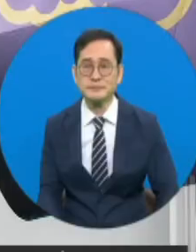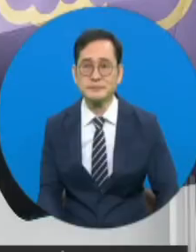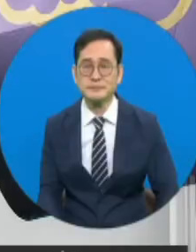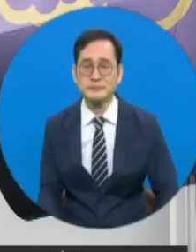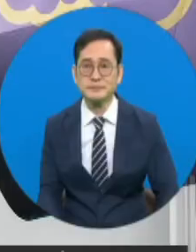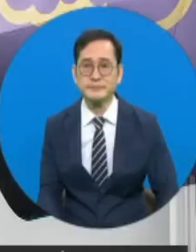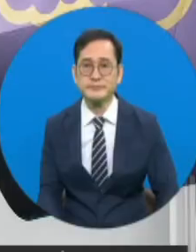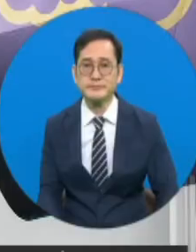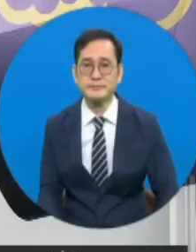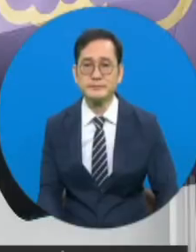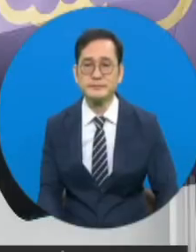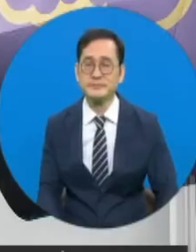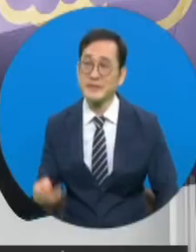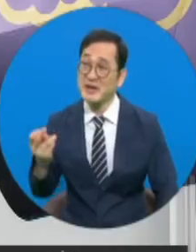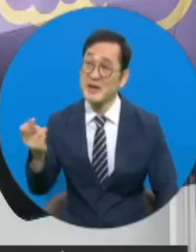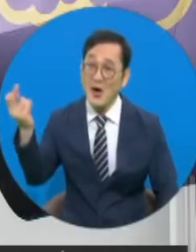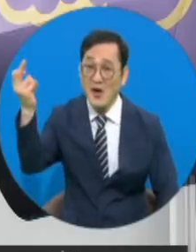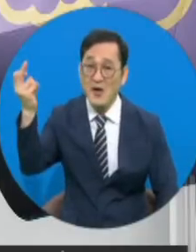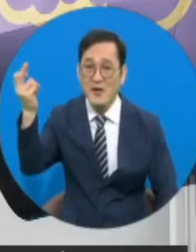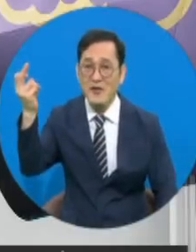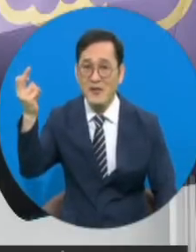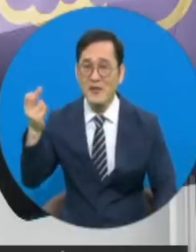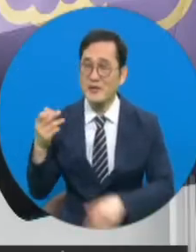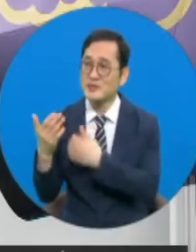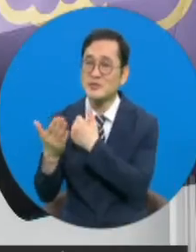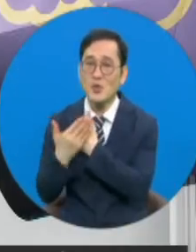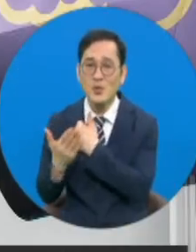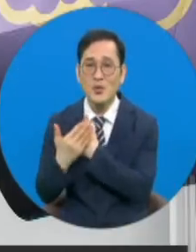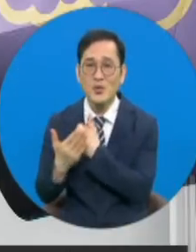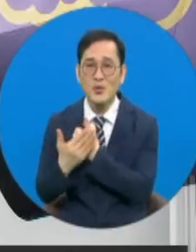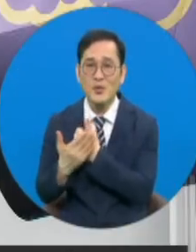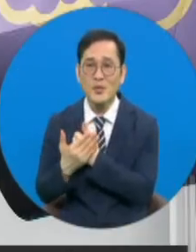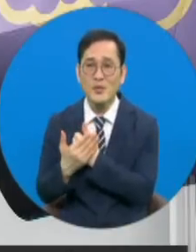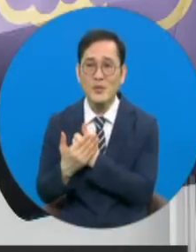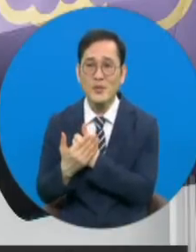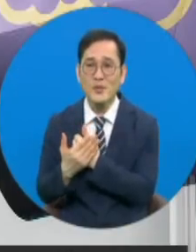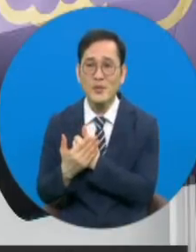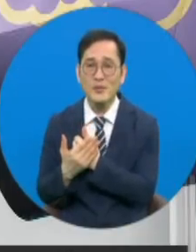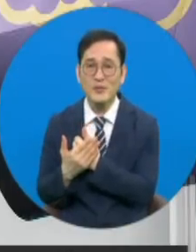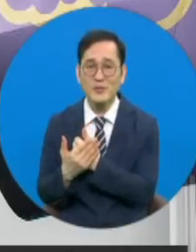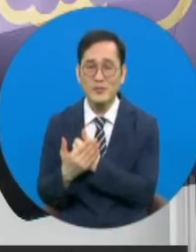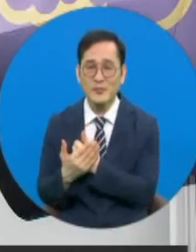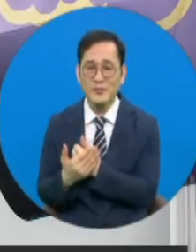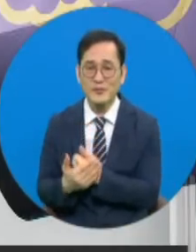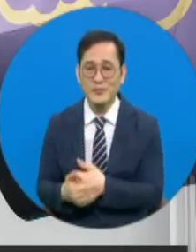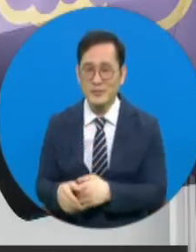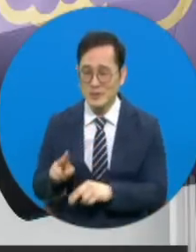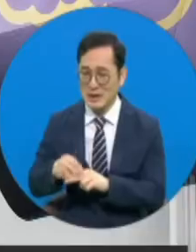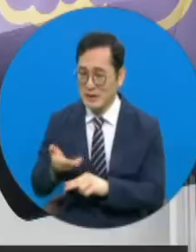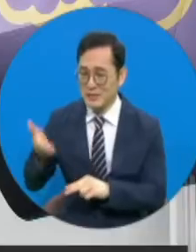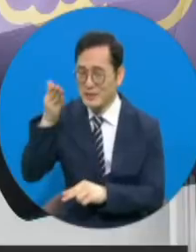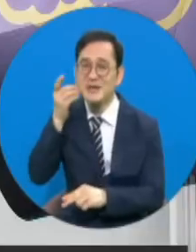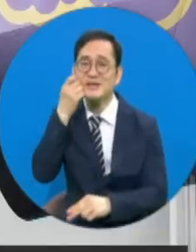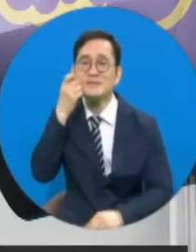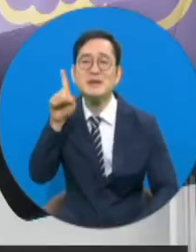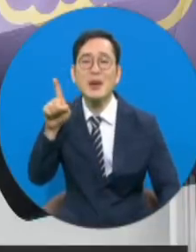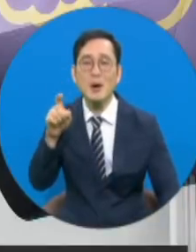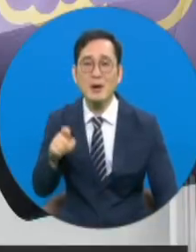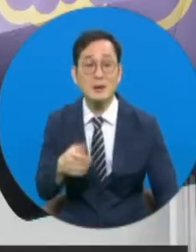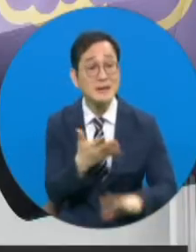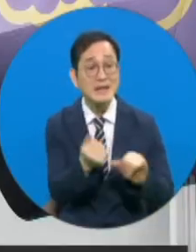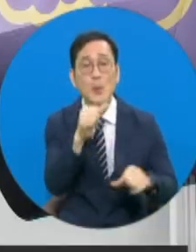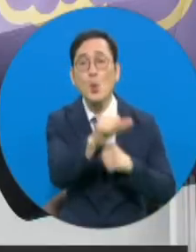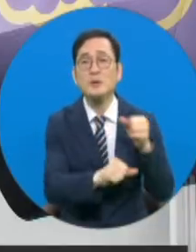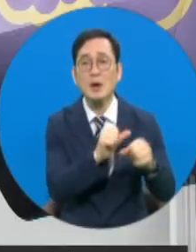지금 형아 찬스 형님 찬스와 관련해서 체온이 된 다음에 11개월 만에 나는 다른 사람은 5년 이상